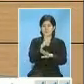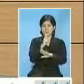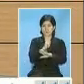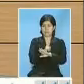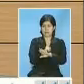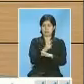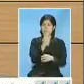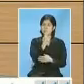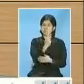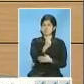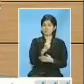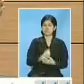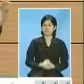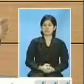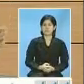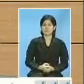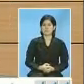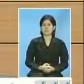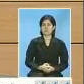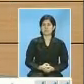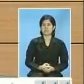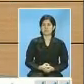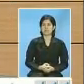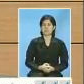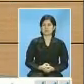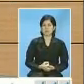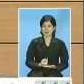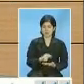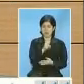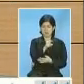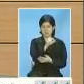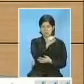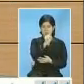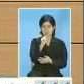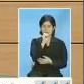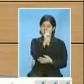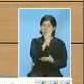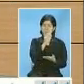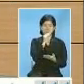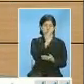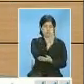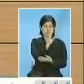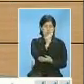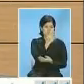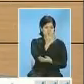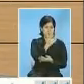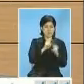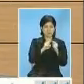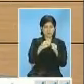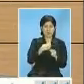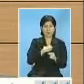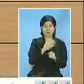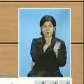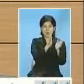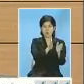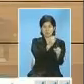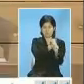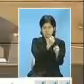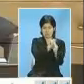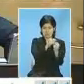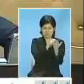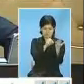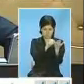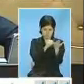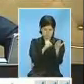ชื่อท่านประธานคือสมาชิกมักจะบอกว่าไม่ได้พูดแต่ท่านประธานให้โชว์เลขเนี่ยจดให้ท่านดูได้เลยครับเพราะผ